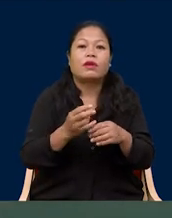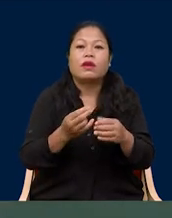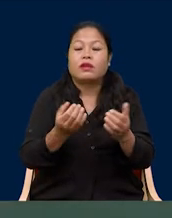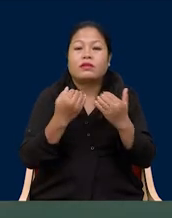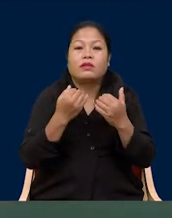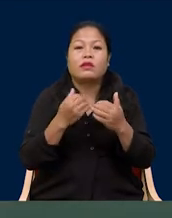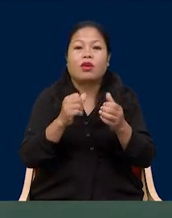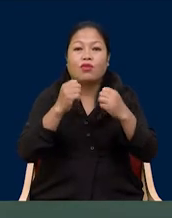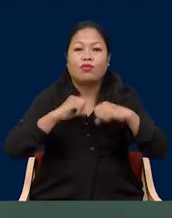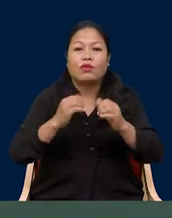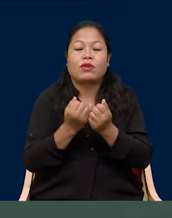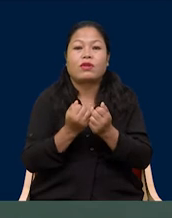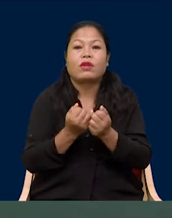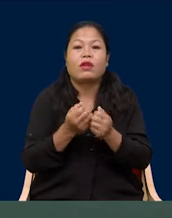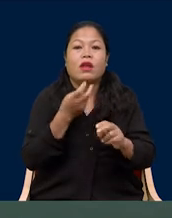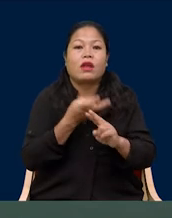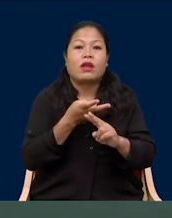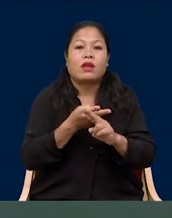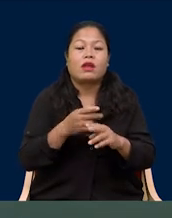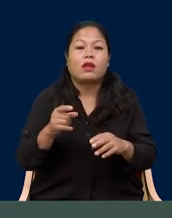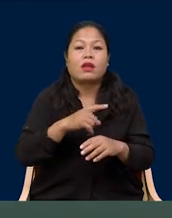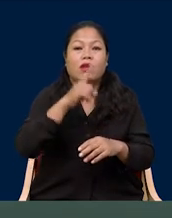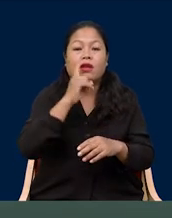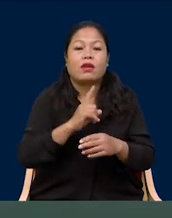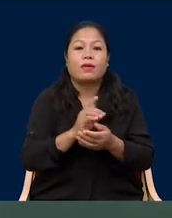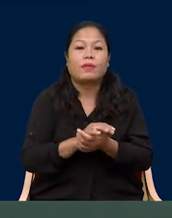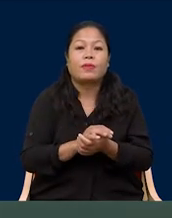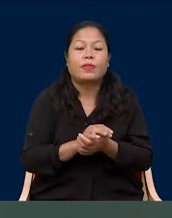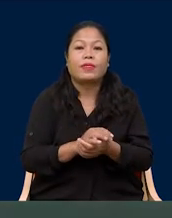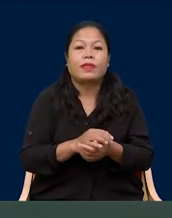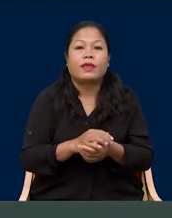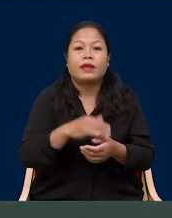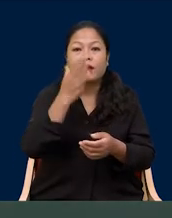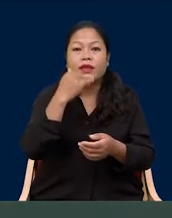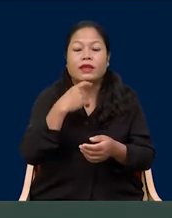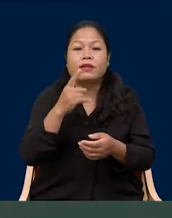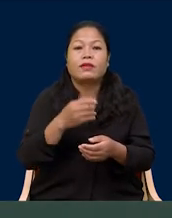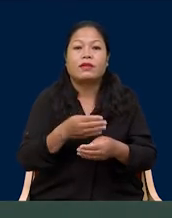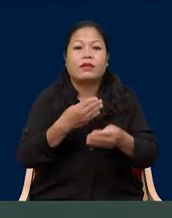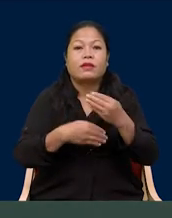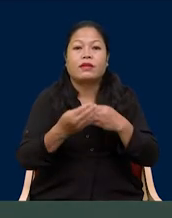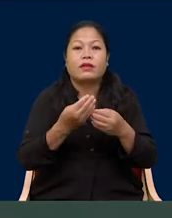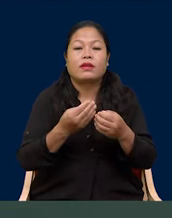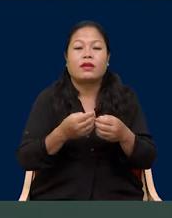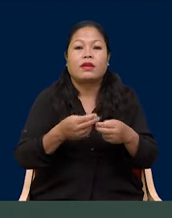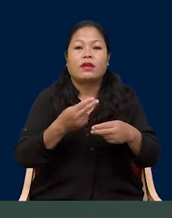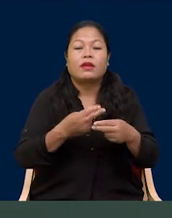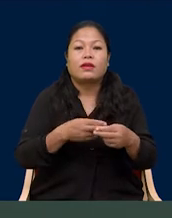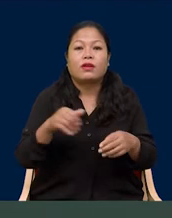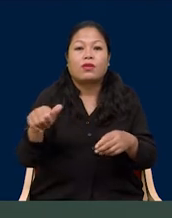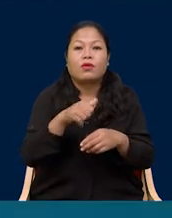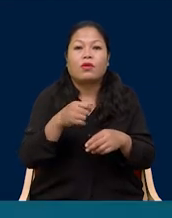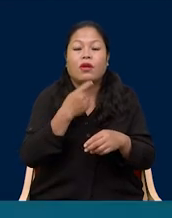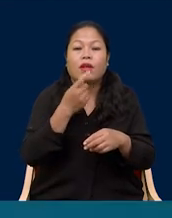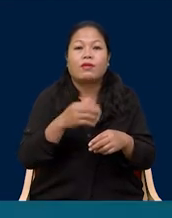पनि र प्र्याक्टिस गर्न गाह्रो छ, टाइम लाग्नेछ। अनि वान अफ द रिजन्स उहाँहरूले किन यो सिक्न खोज्नुहुन्न भने, त्यहाँ इन्कम जेनेरेसन चाहिँ मिनिमल